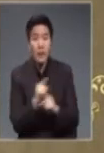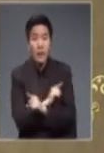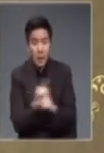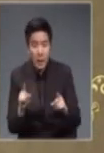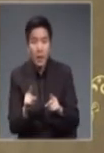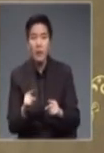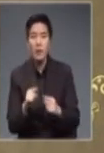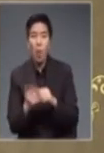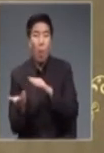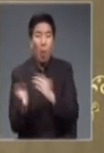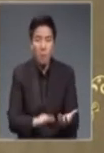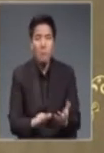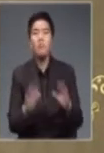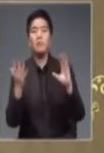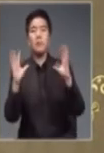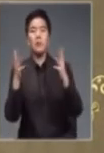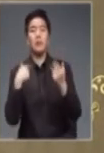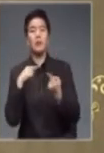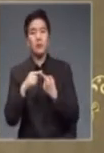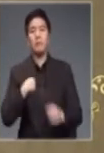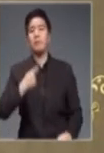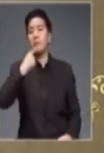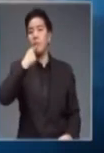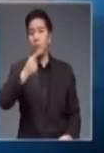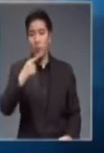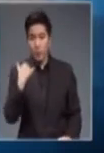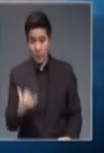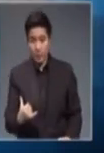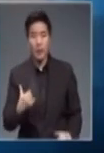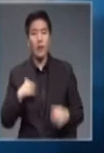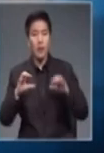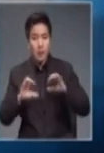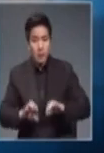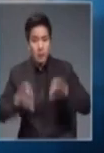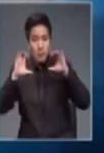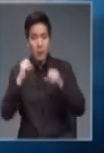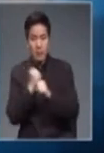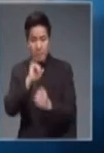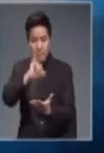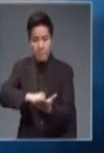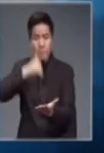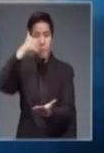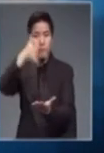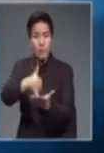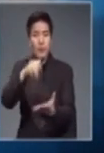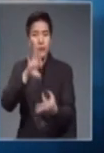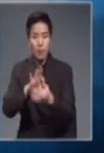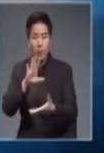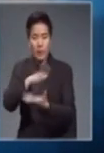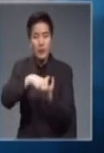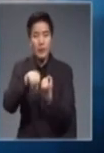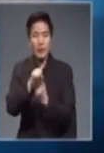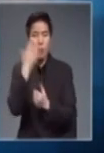การสนับสนุนนโยบาย Thailand 4.0 โดยเฉพาะในพื้นที่ EC นะครับหรือเขตพัฒนาเศรษฐกิจพิเศษทั้ง10แห่งพี่น้องประชาชนที่เค